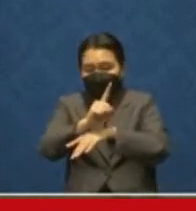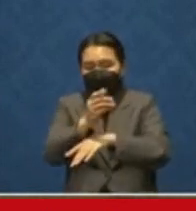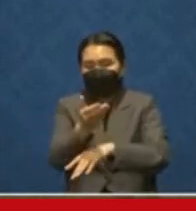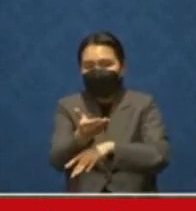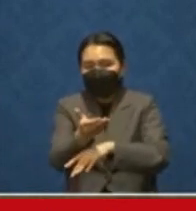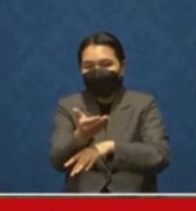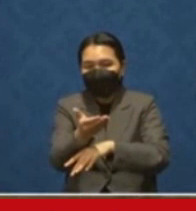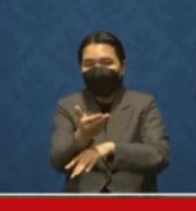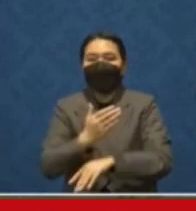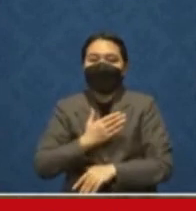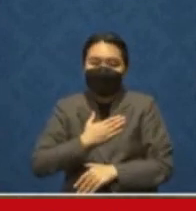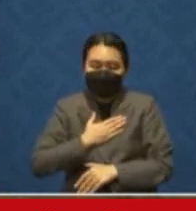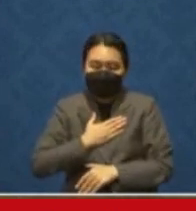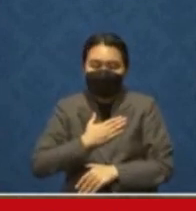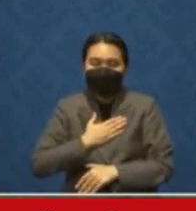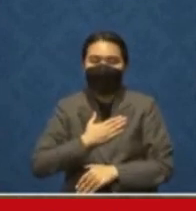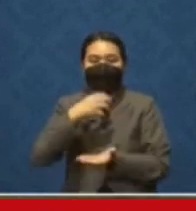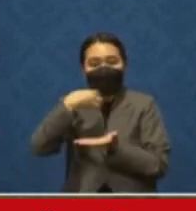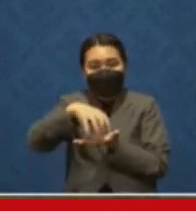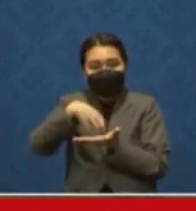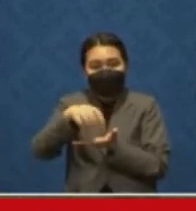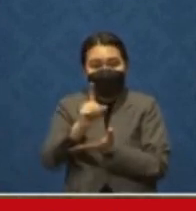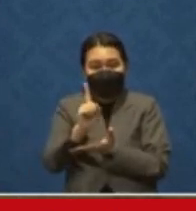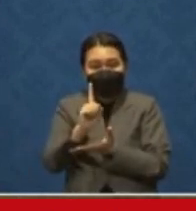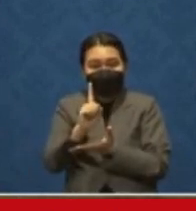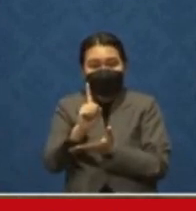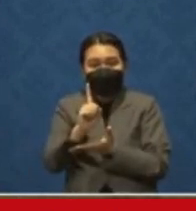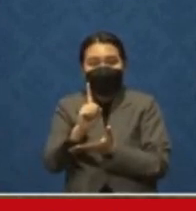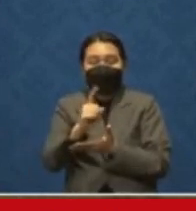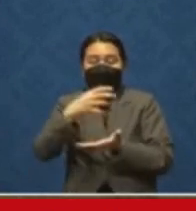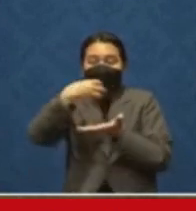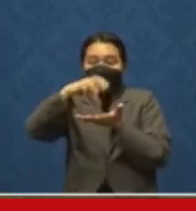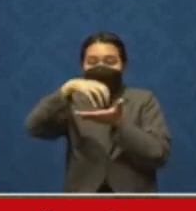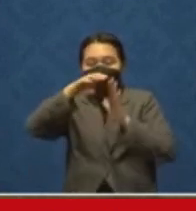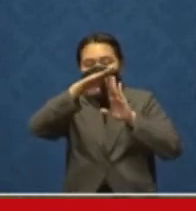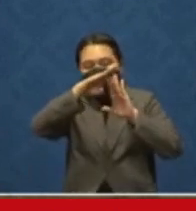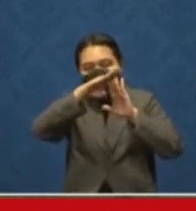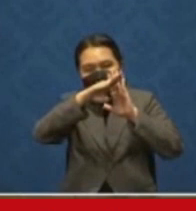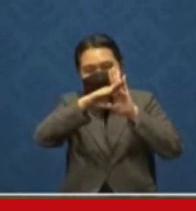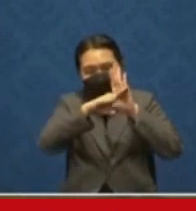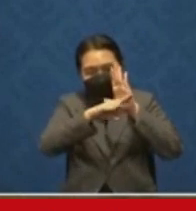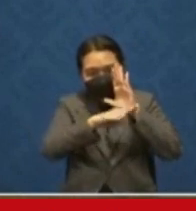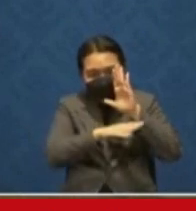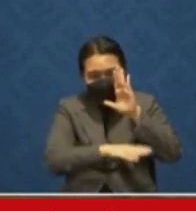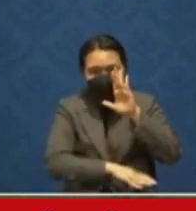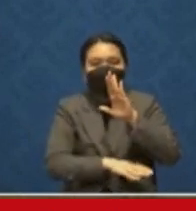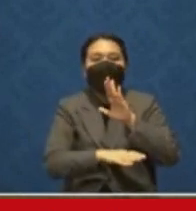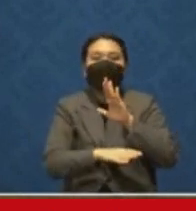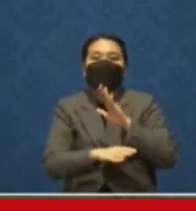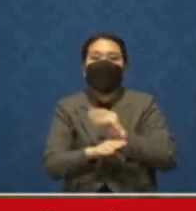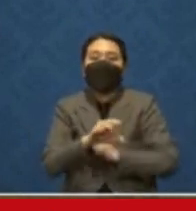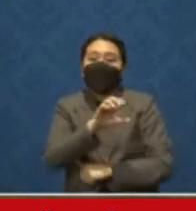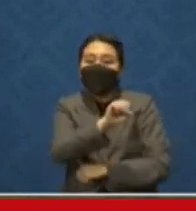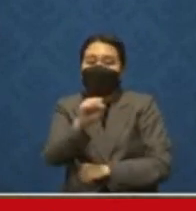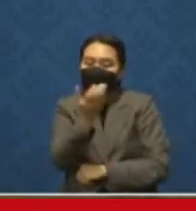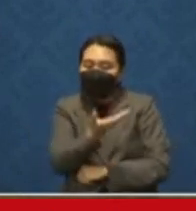บ้านขาดใจตายหรอถ้ายังงั้นจริงๆนะและก็เริ่มต้นมาตอนที่รบครับกับผมก็